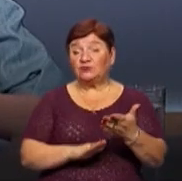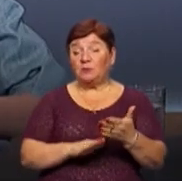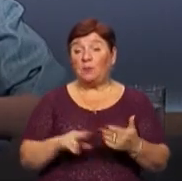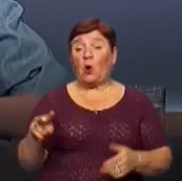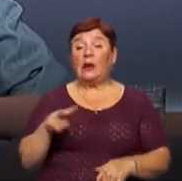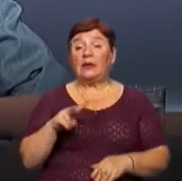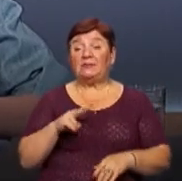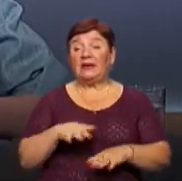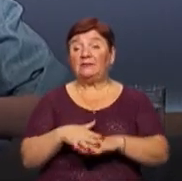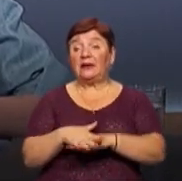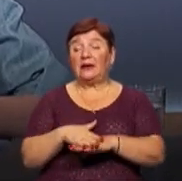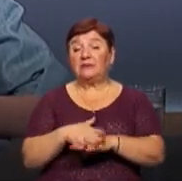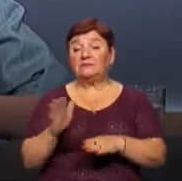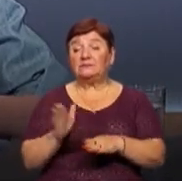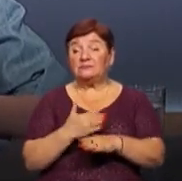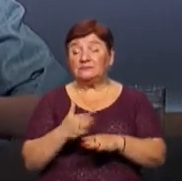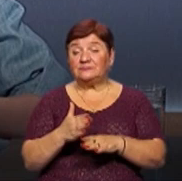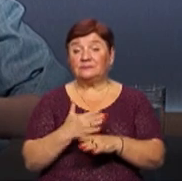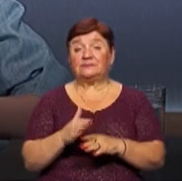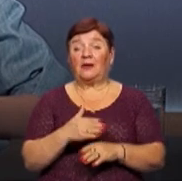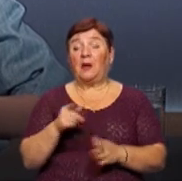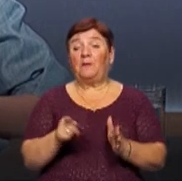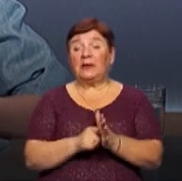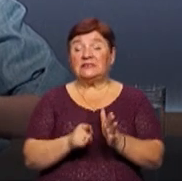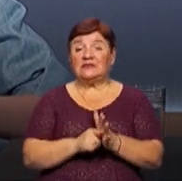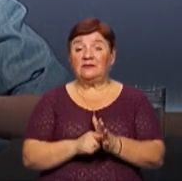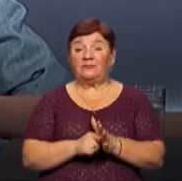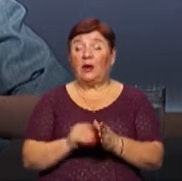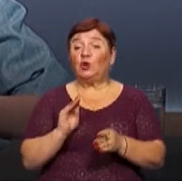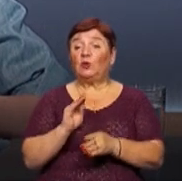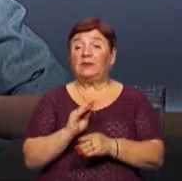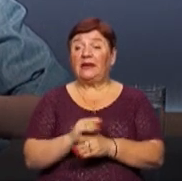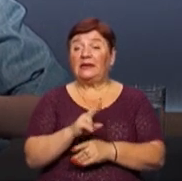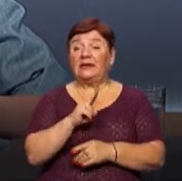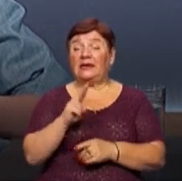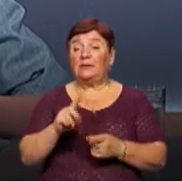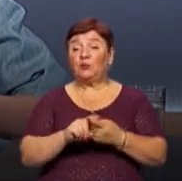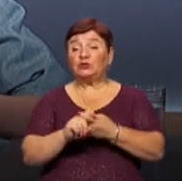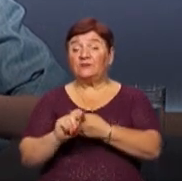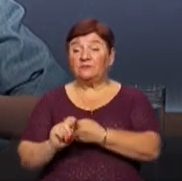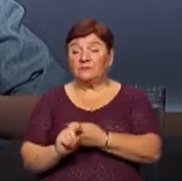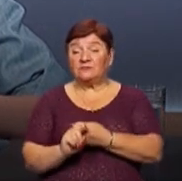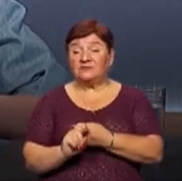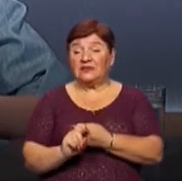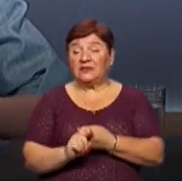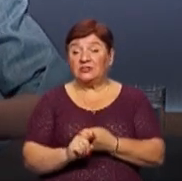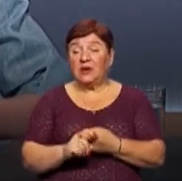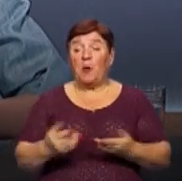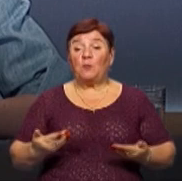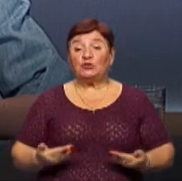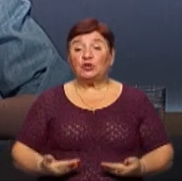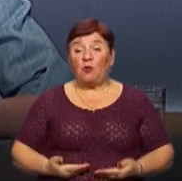про липневий перерозподіл, перерахунок пенсій. Доплати, які залежать від прожиткового мінімуму, стосуються і